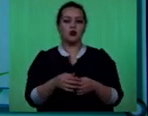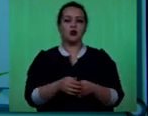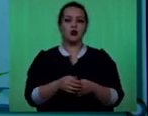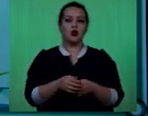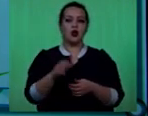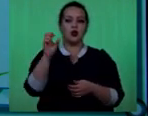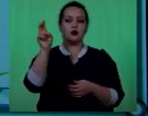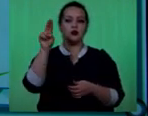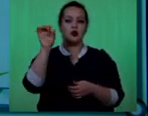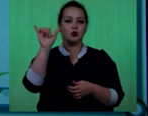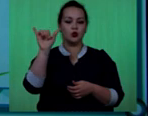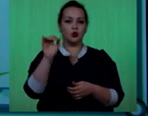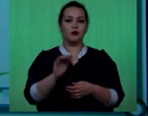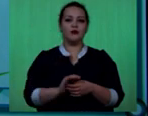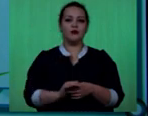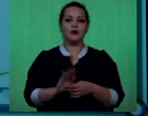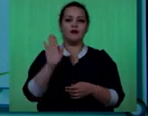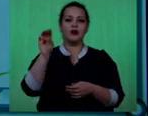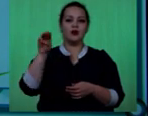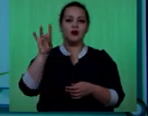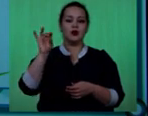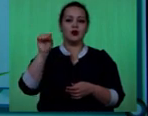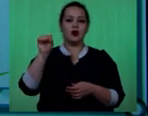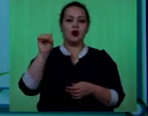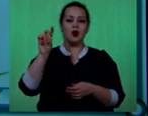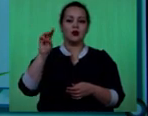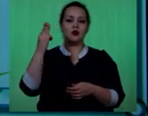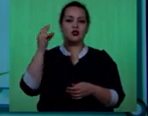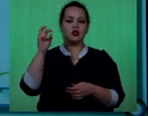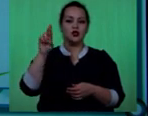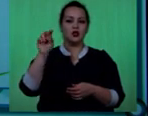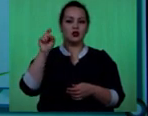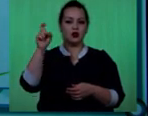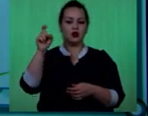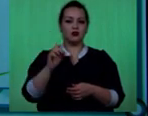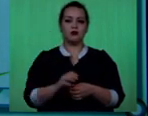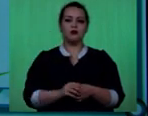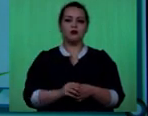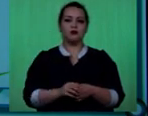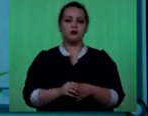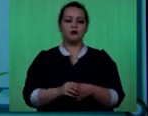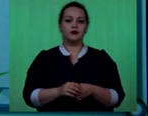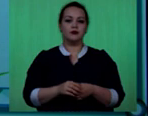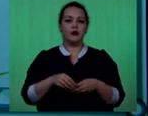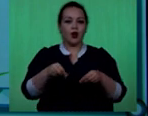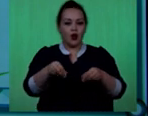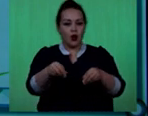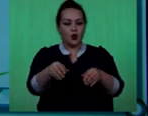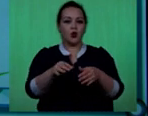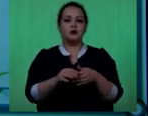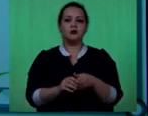в траншеях повторяю еще раз варианты ответов в огороде саду или в